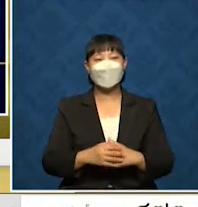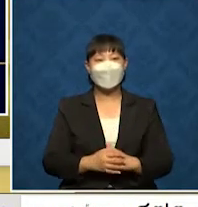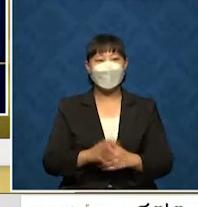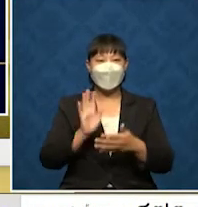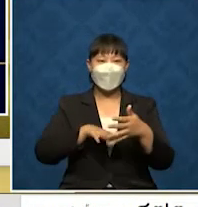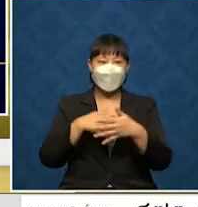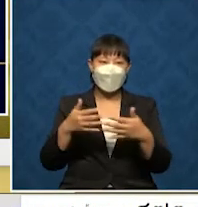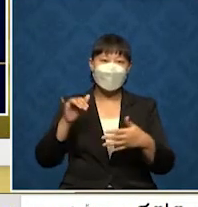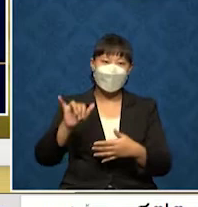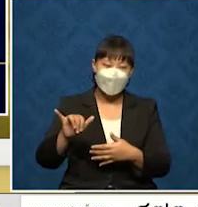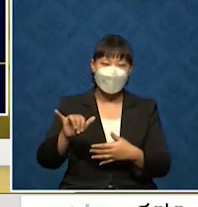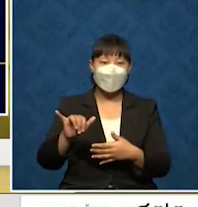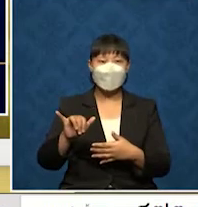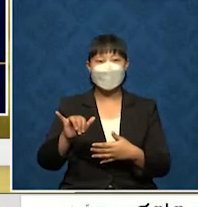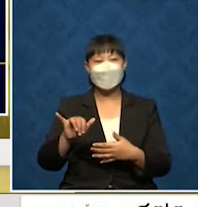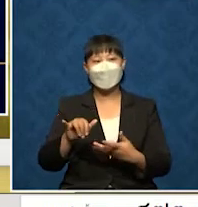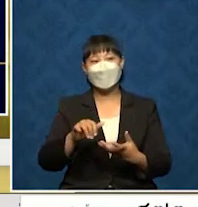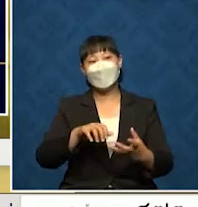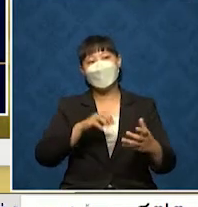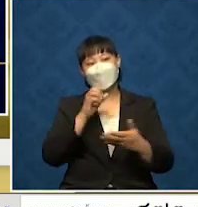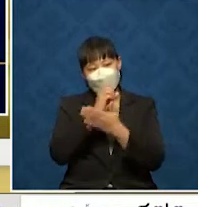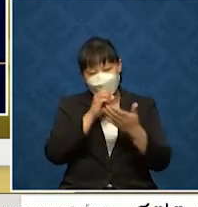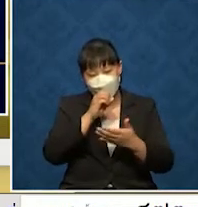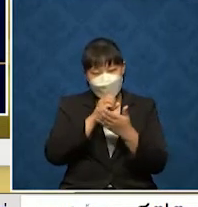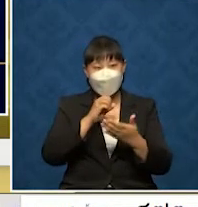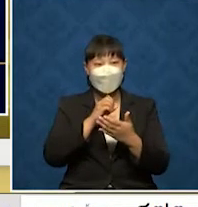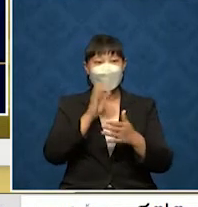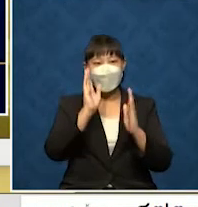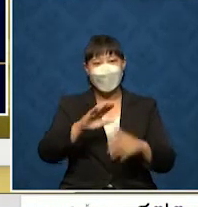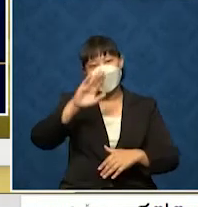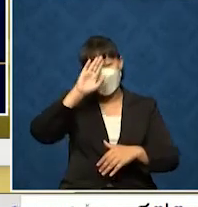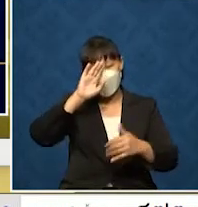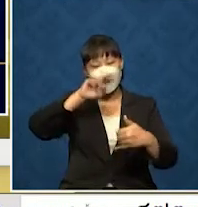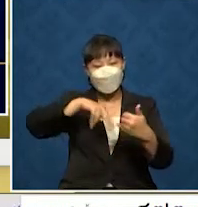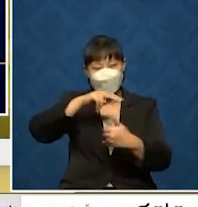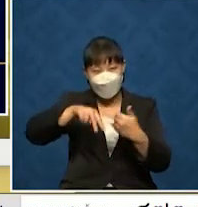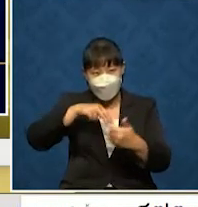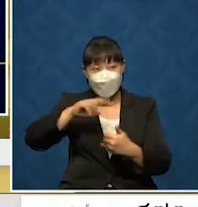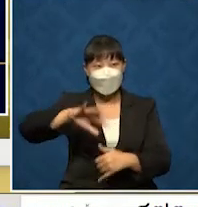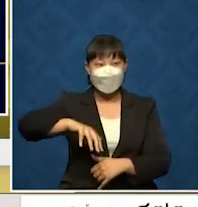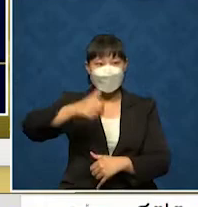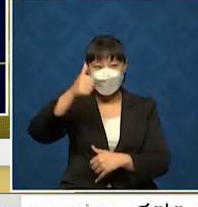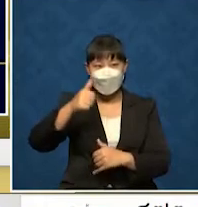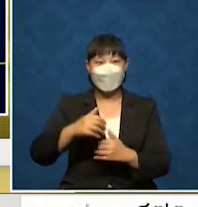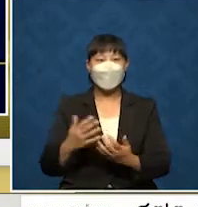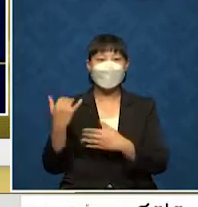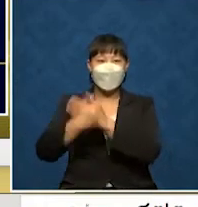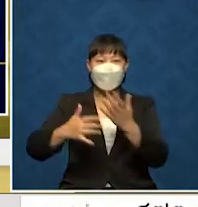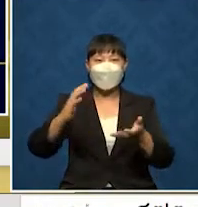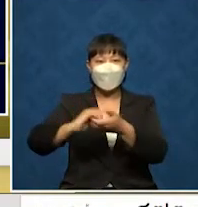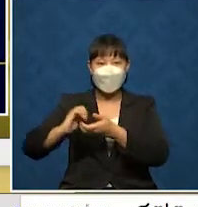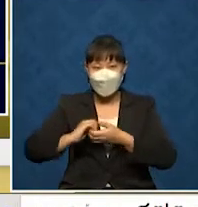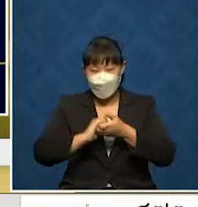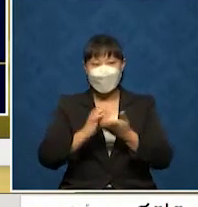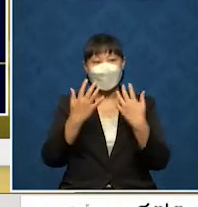ธศาสตร์ที่เกี่ยวกับการบำบัดรักษาความร่วมมือระหว่างประเทศและบูรณาการที่ดำ